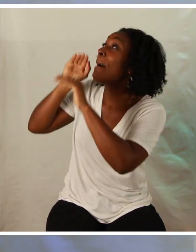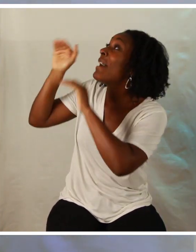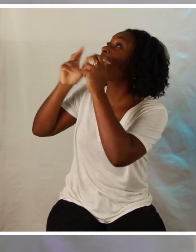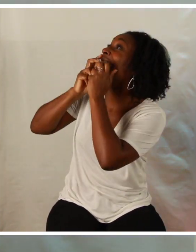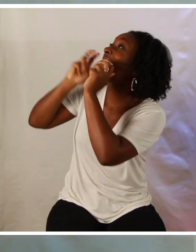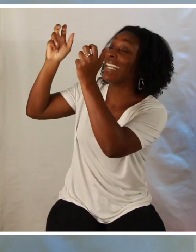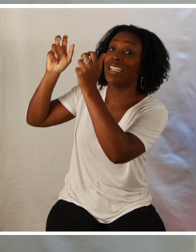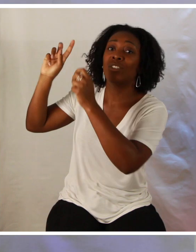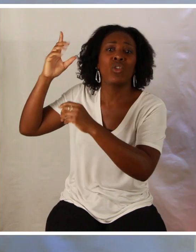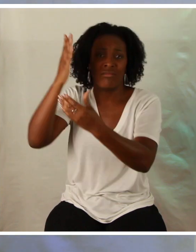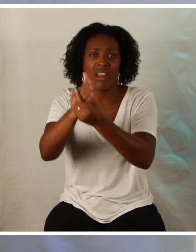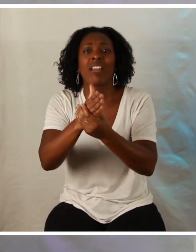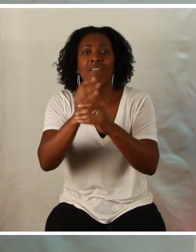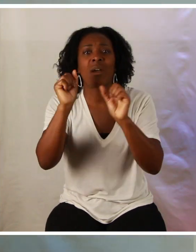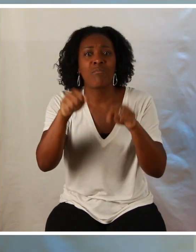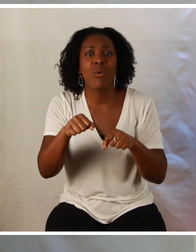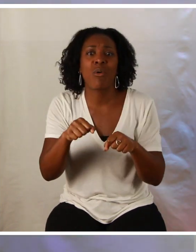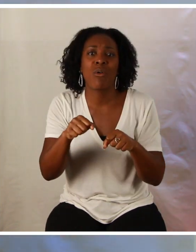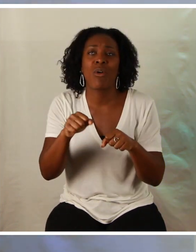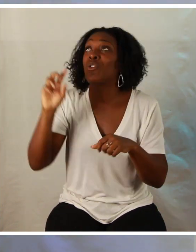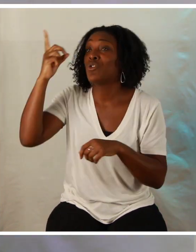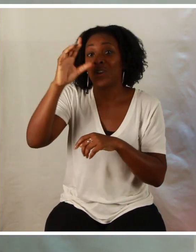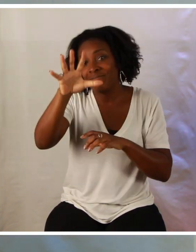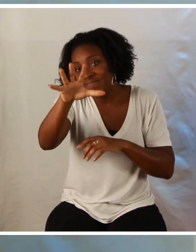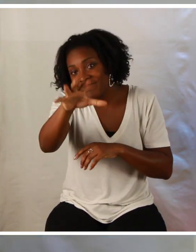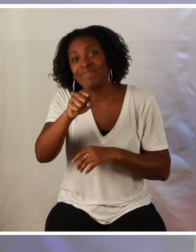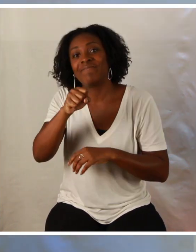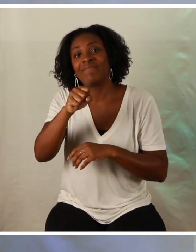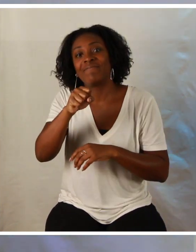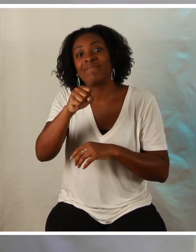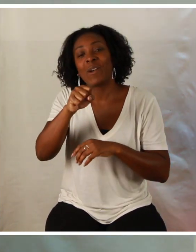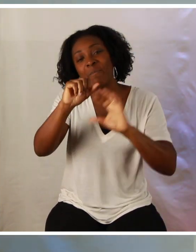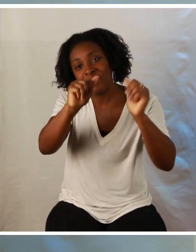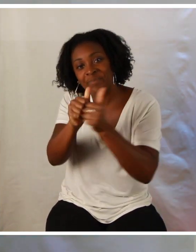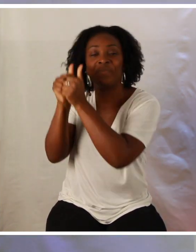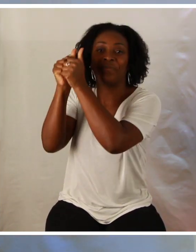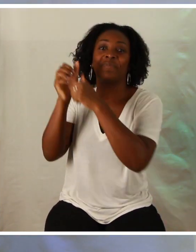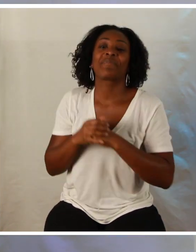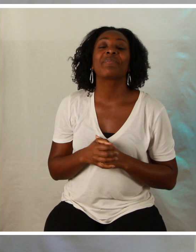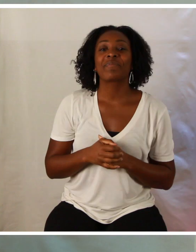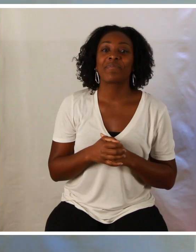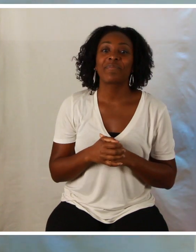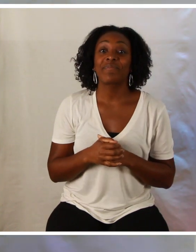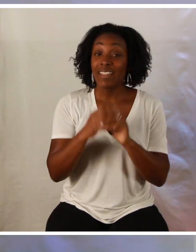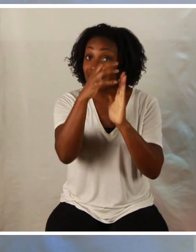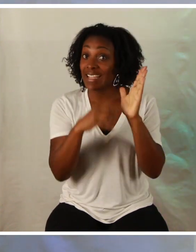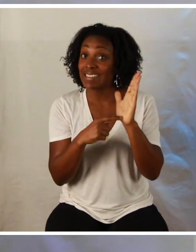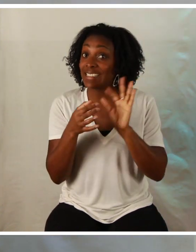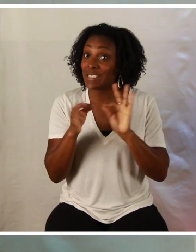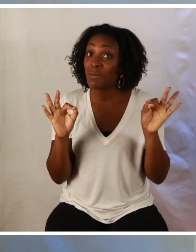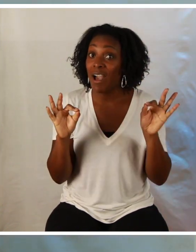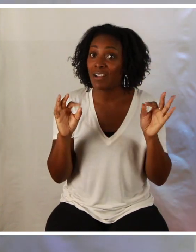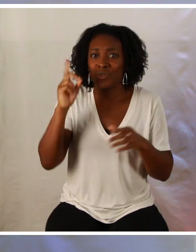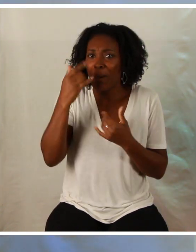lui, capable eh bien, de le laisser me prendre par la main et m'emmener. On voit dans ce texte-là que